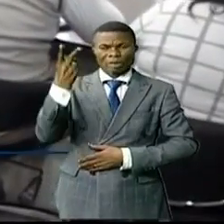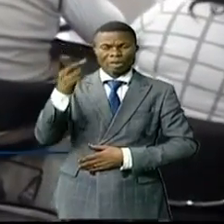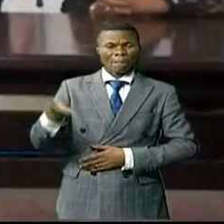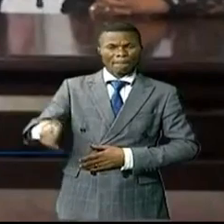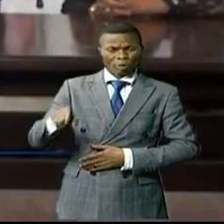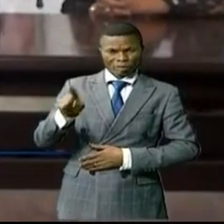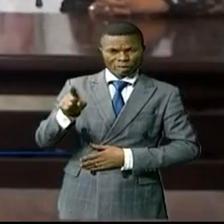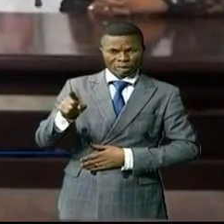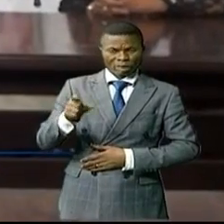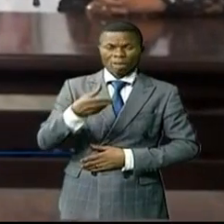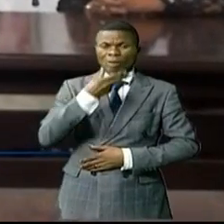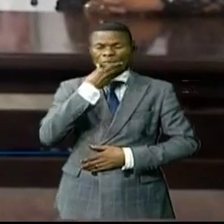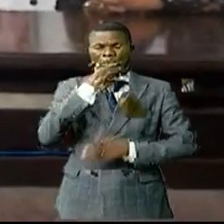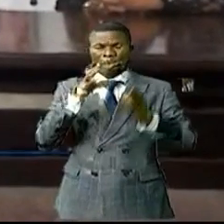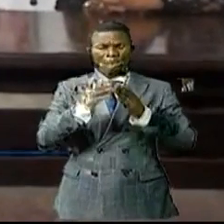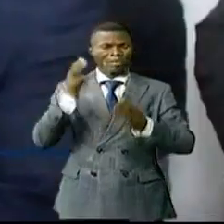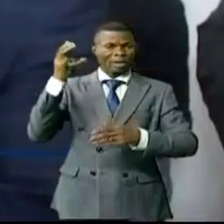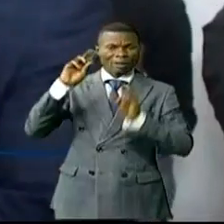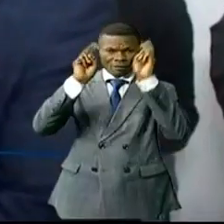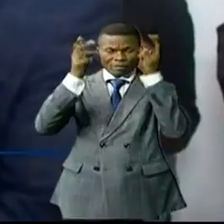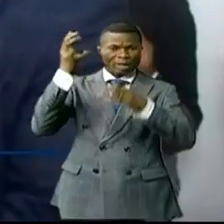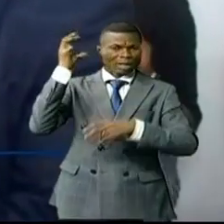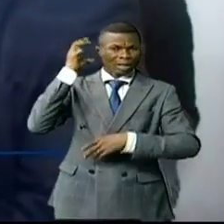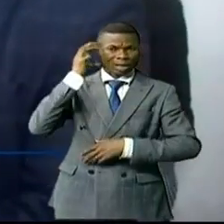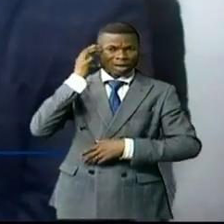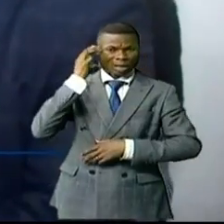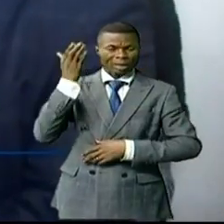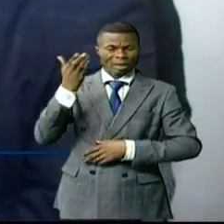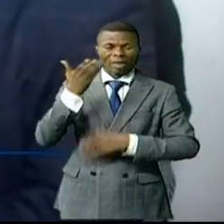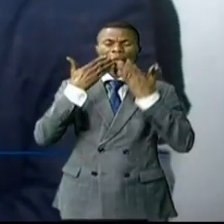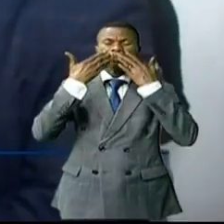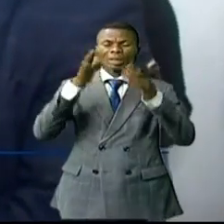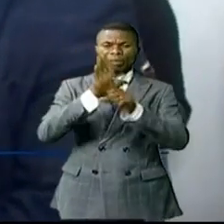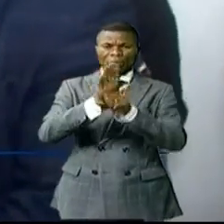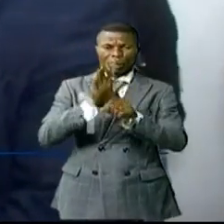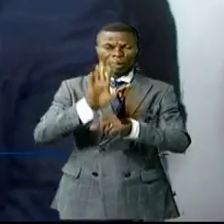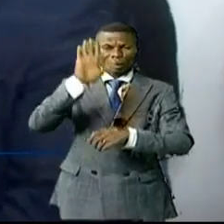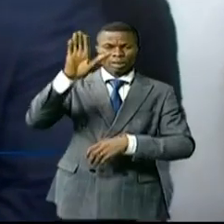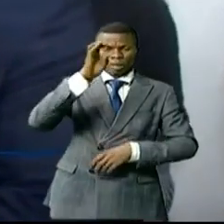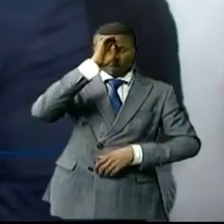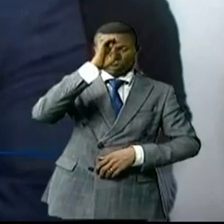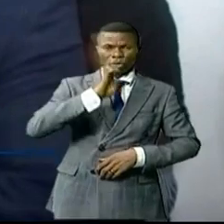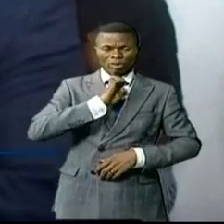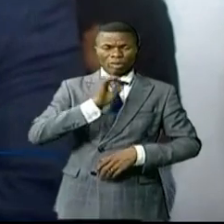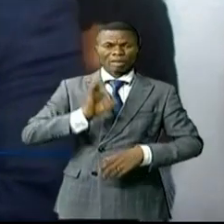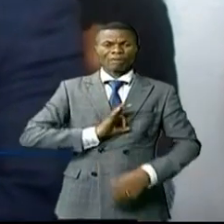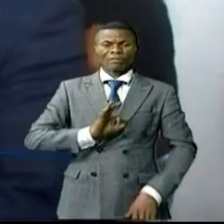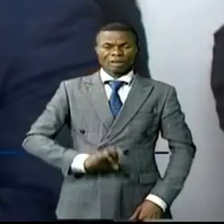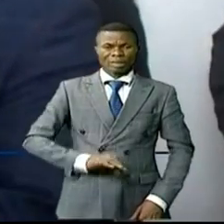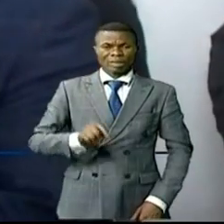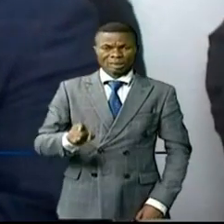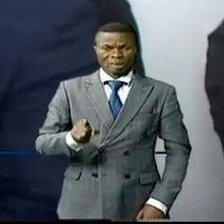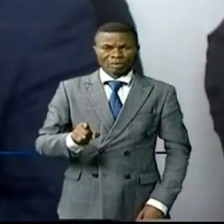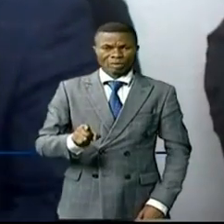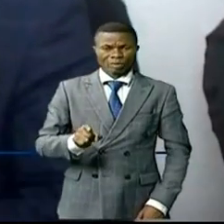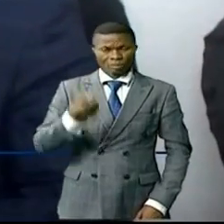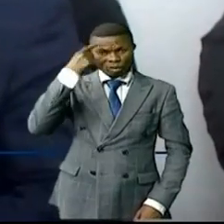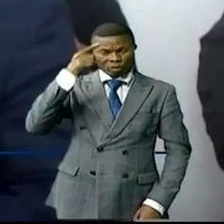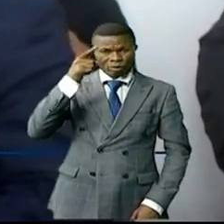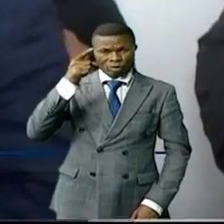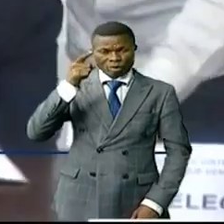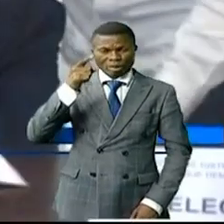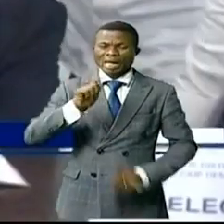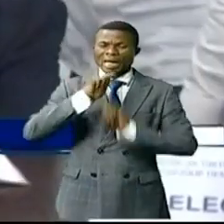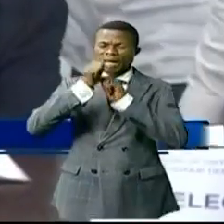deux villes, Mbujimayi et Kananga. Nous disons merci à son Excellence Félix-Antoine Tshisekedi pour ces grands